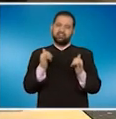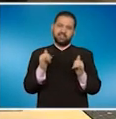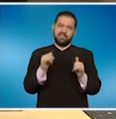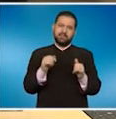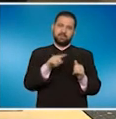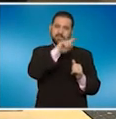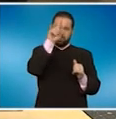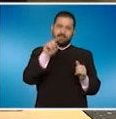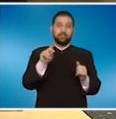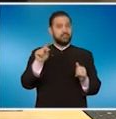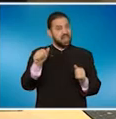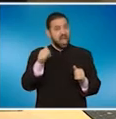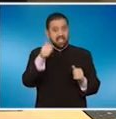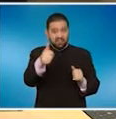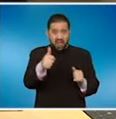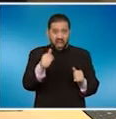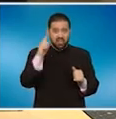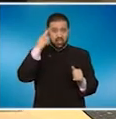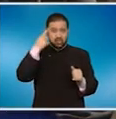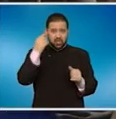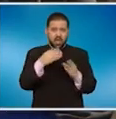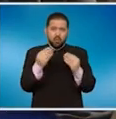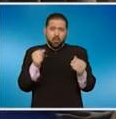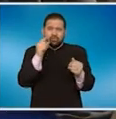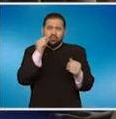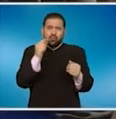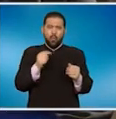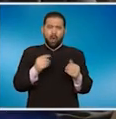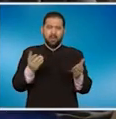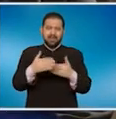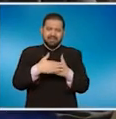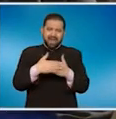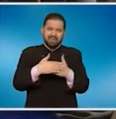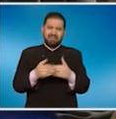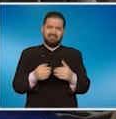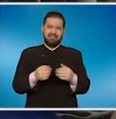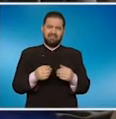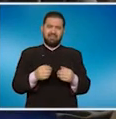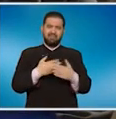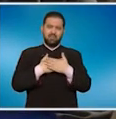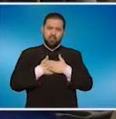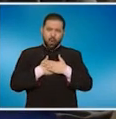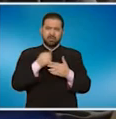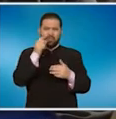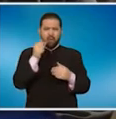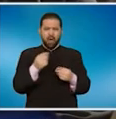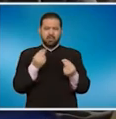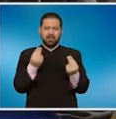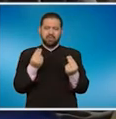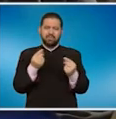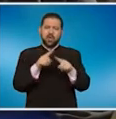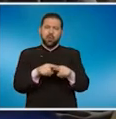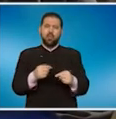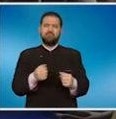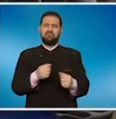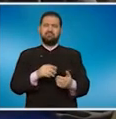În acest sens, mari asceți, vedem cum înainte de moarte cer timp de pocăință de la Dumnezeu. Dacă erau sigur că se mântuiesc, nu mai cereau.